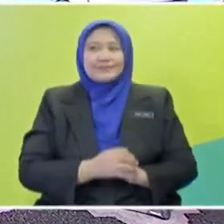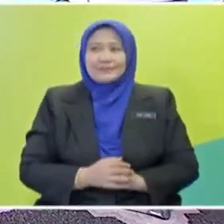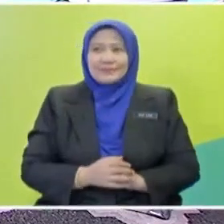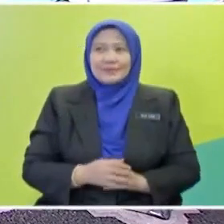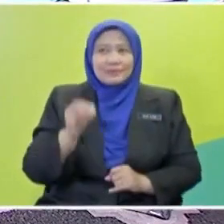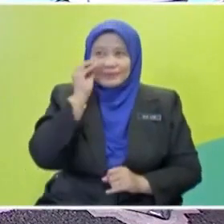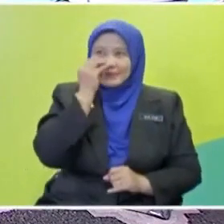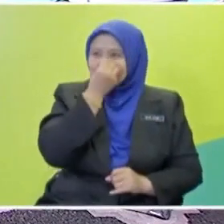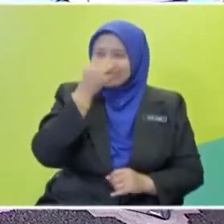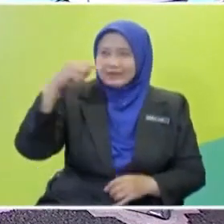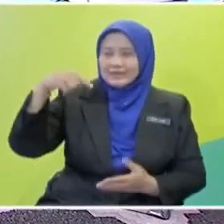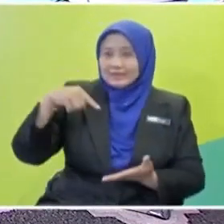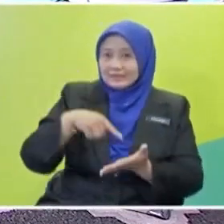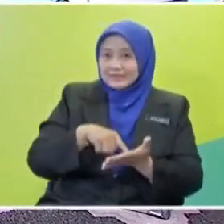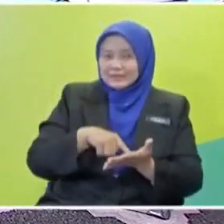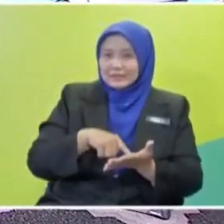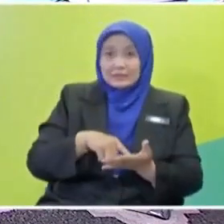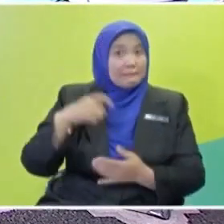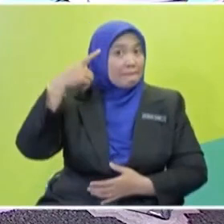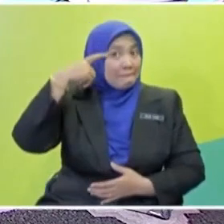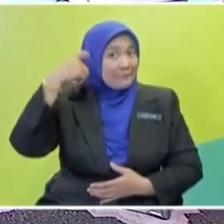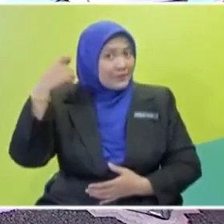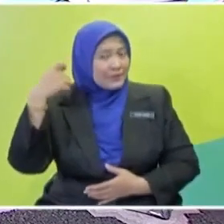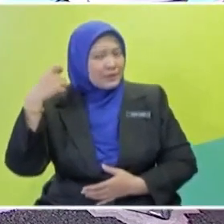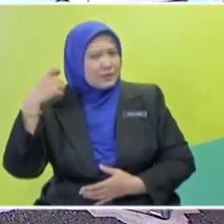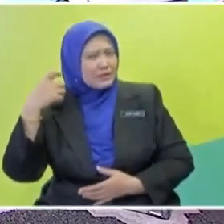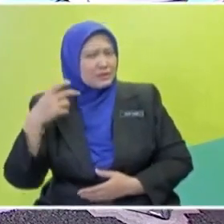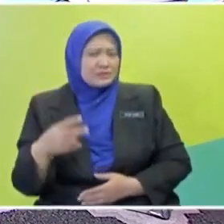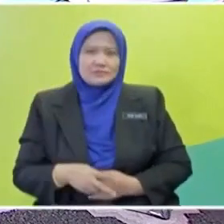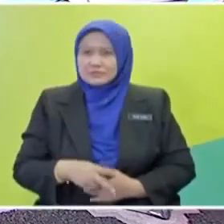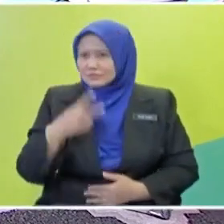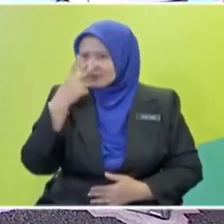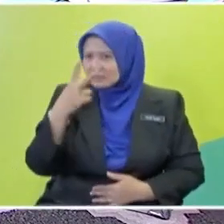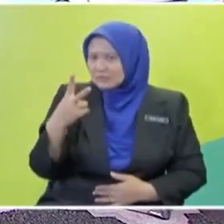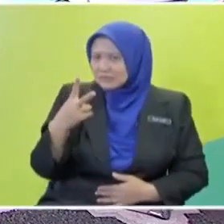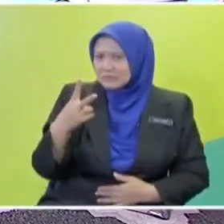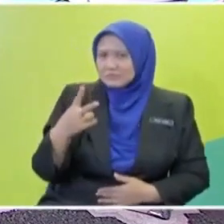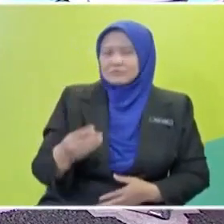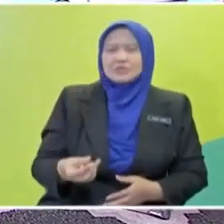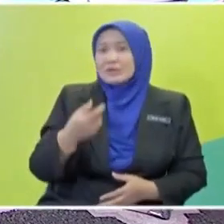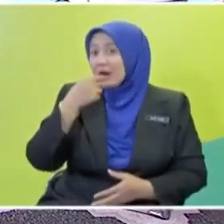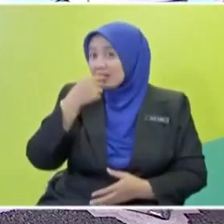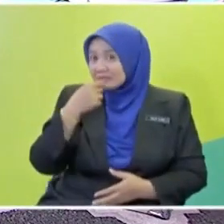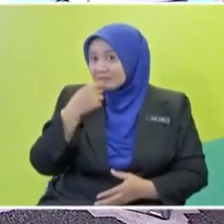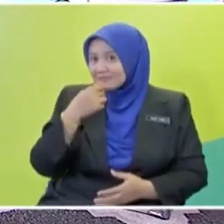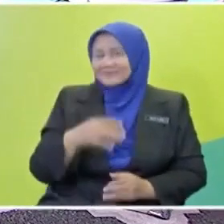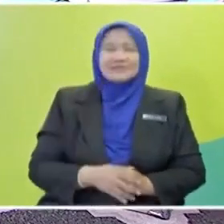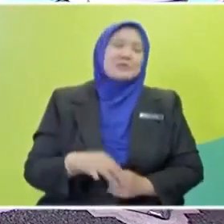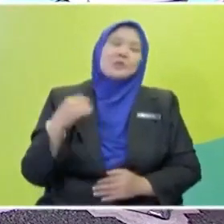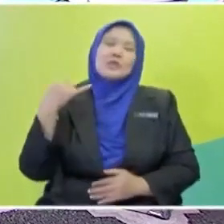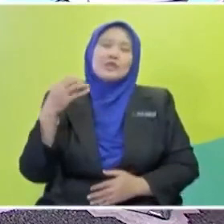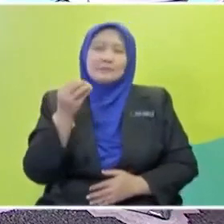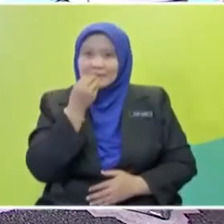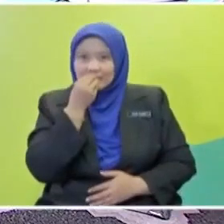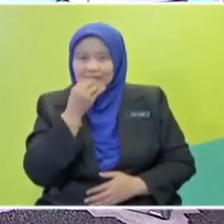ni menarik. Nampak macam keropok tapi tak boleh dimakan. Tak boleh, jangan makan, tak boleh, bahaya. Okey. Itu